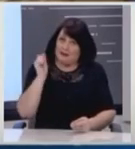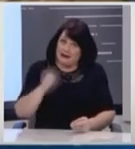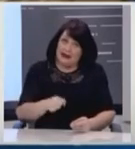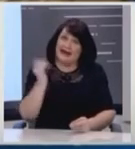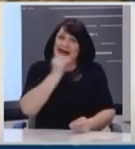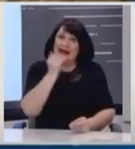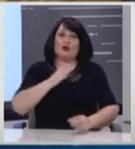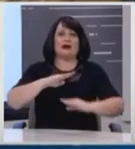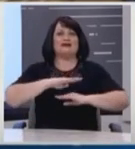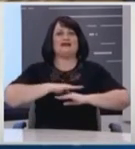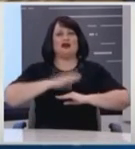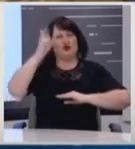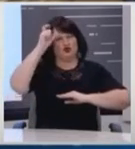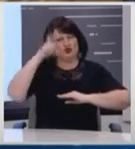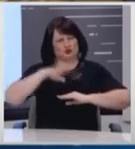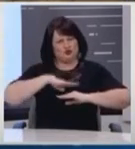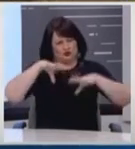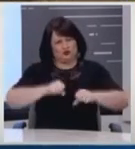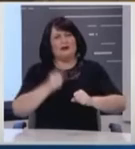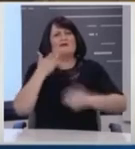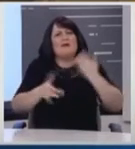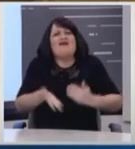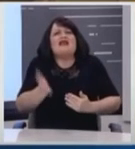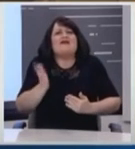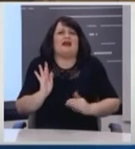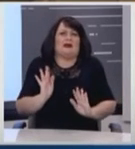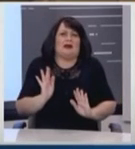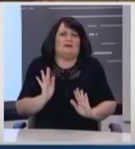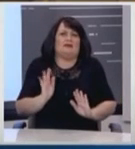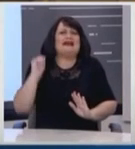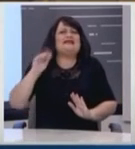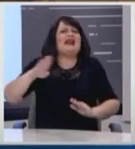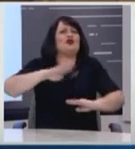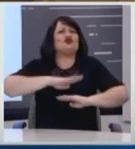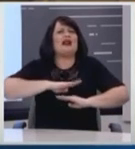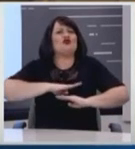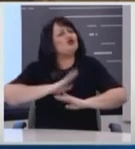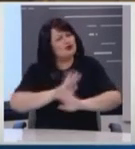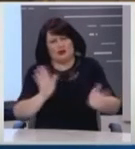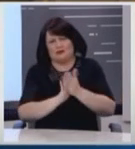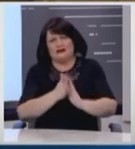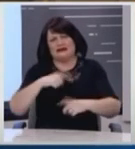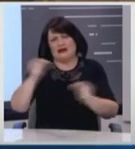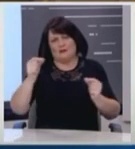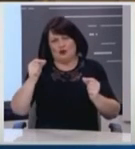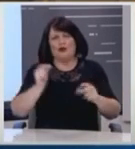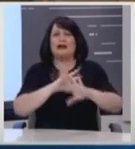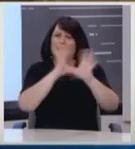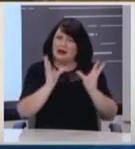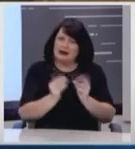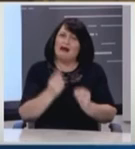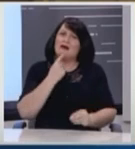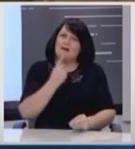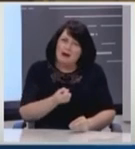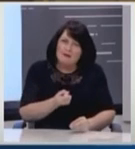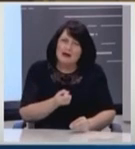άμεσης αποχώρησης κατοχικών δυνάμεων και όλων των άλλων ξένων στρατιωτικών δυνάμεων από την Κύπρο. Γενικότερα υποστηρίζουμε